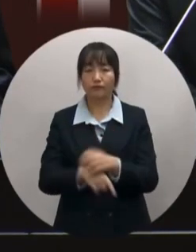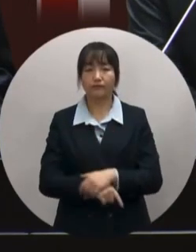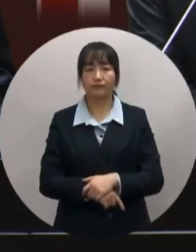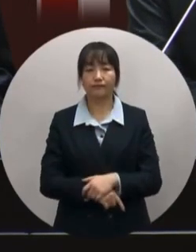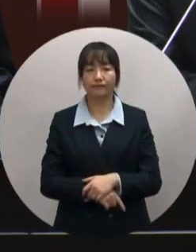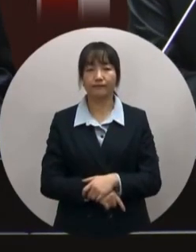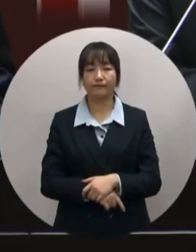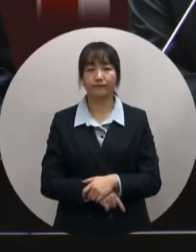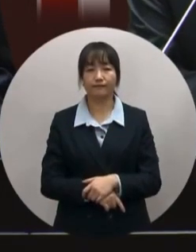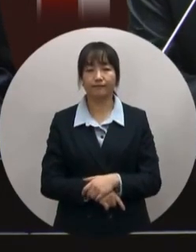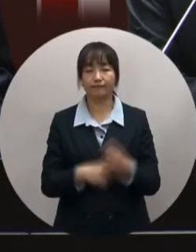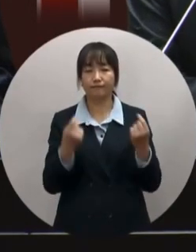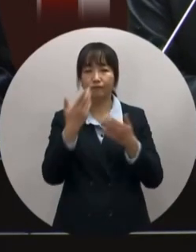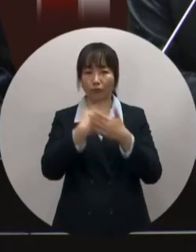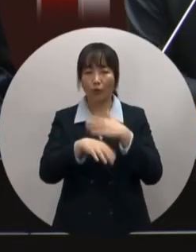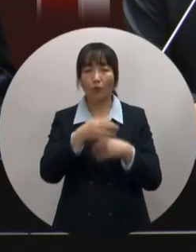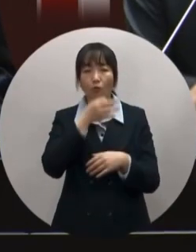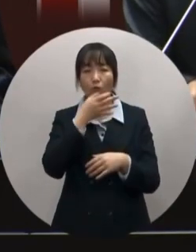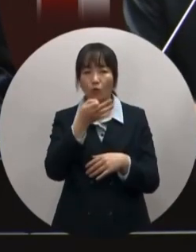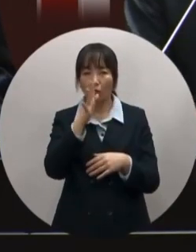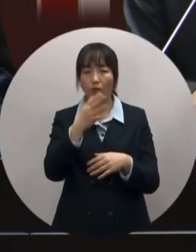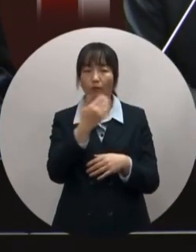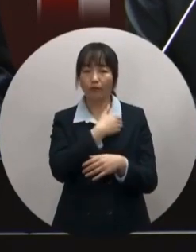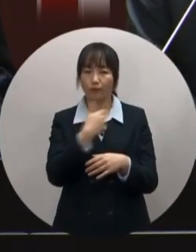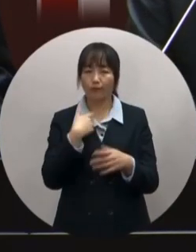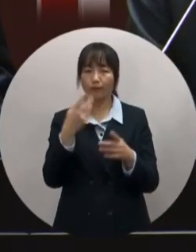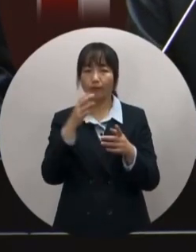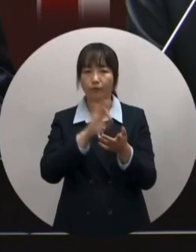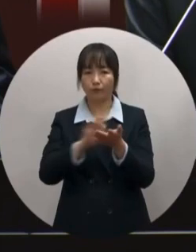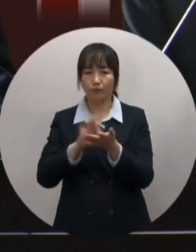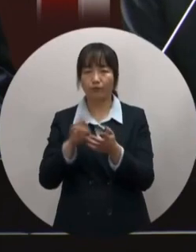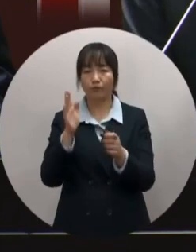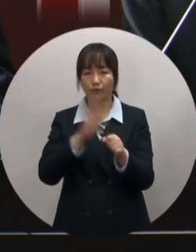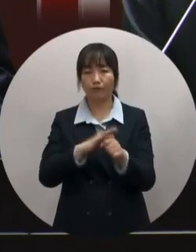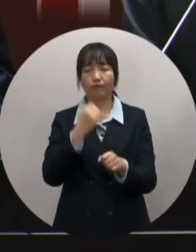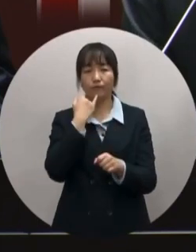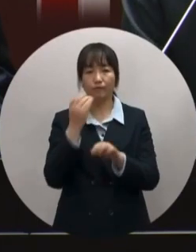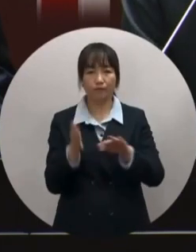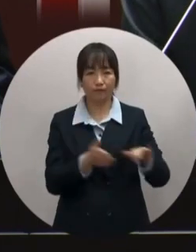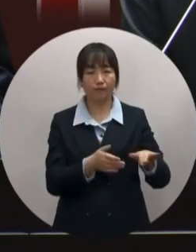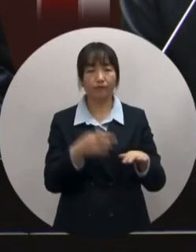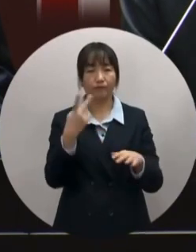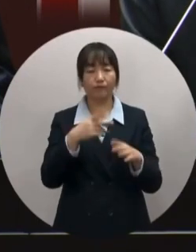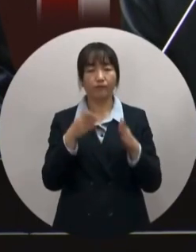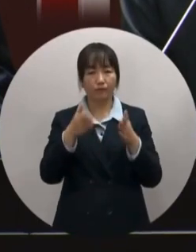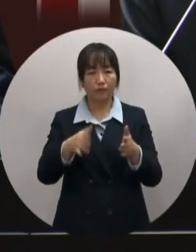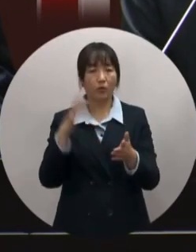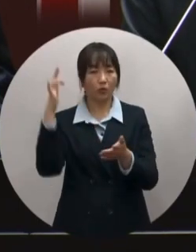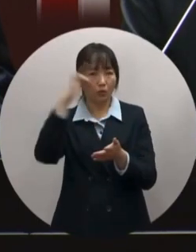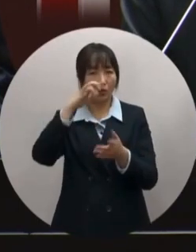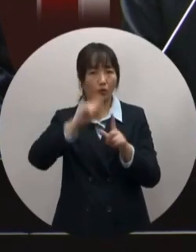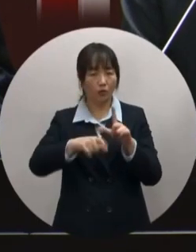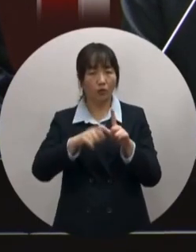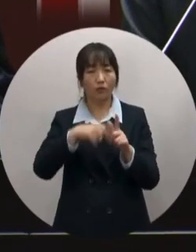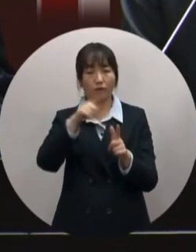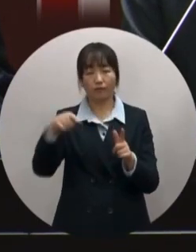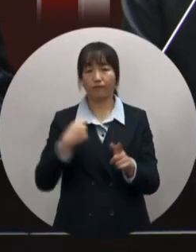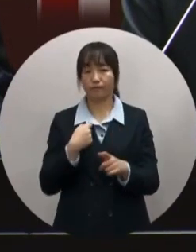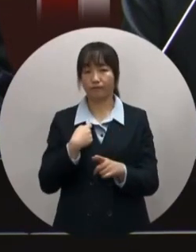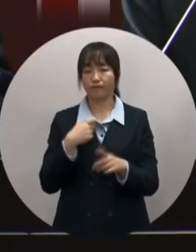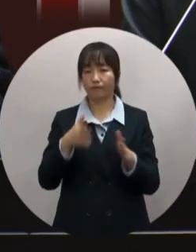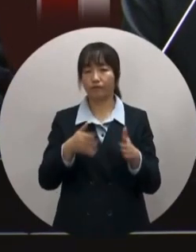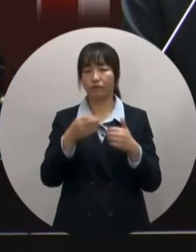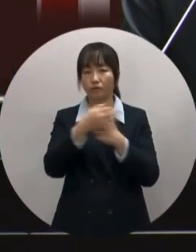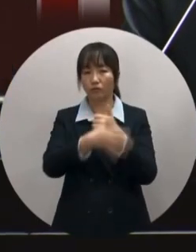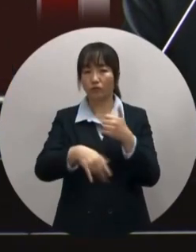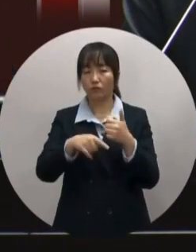有些還有剩餘的就可以來支用另外呢也針對航空業委員也知道我們針對